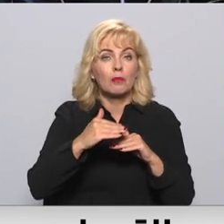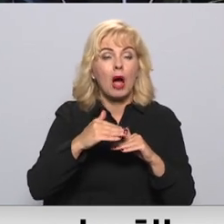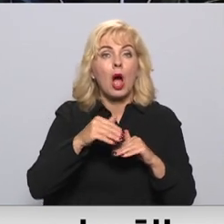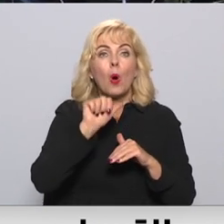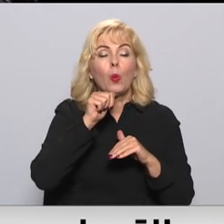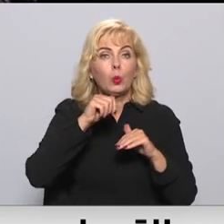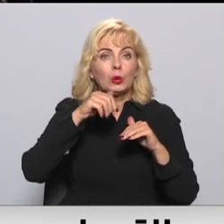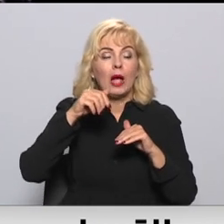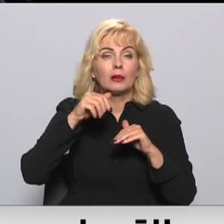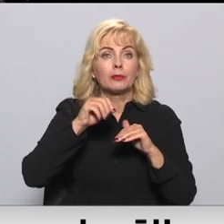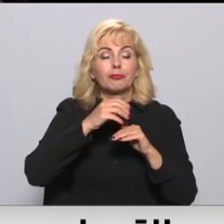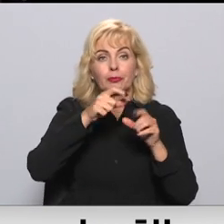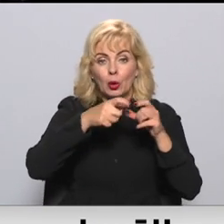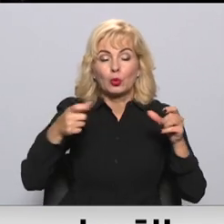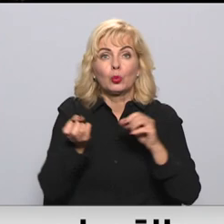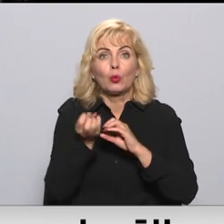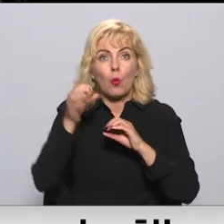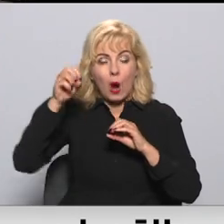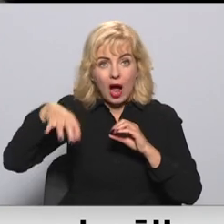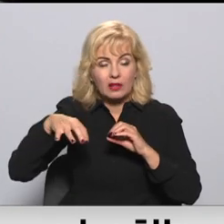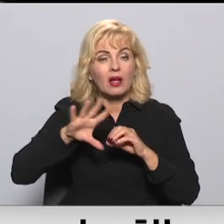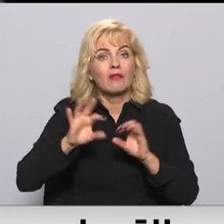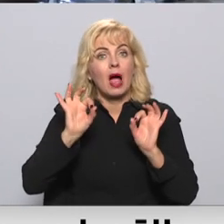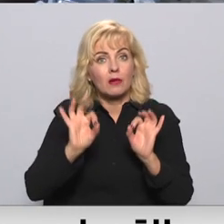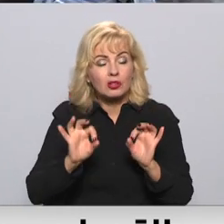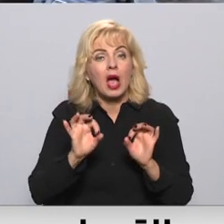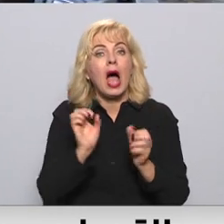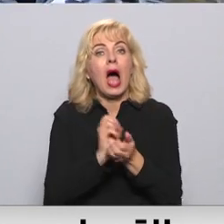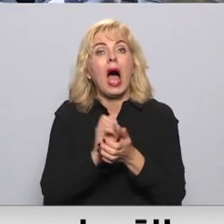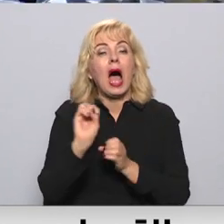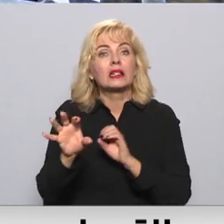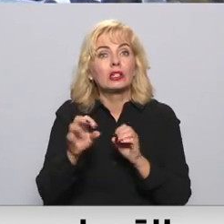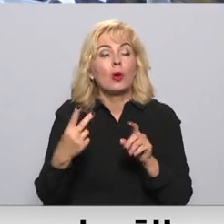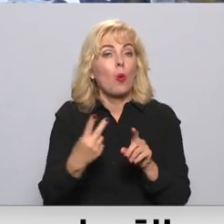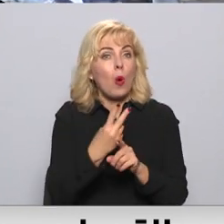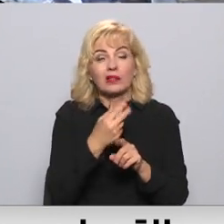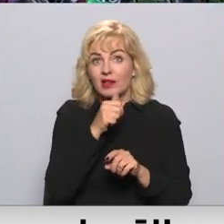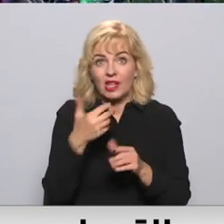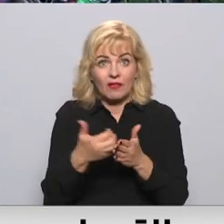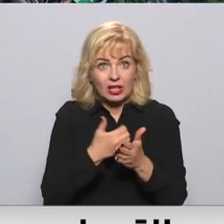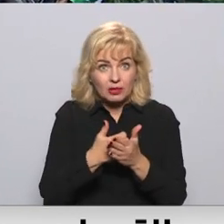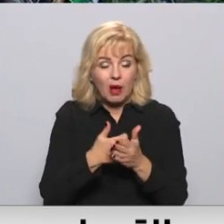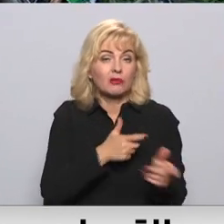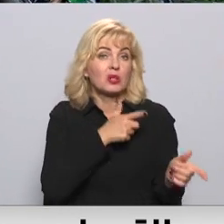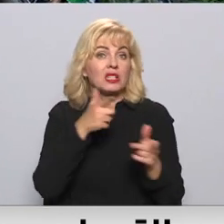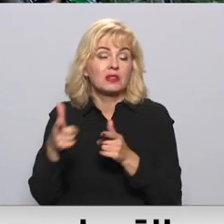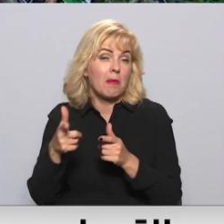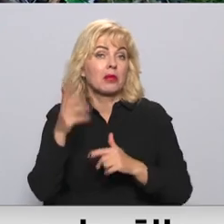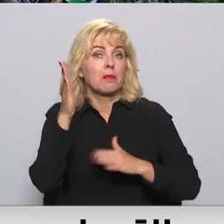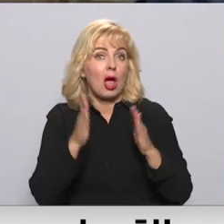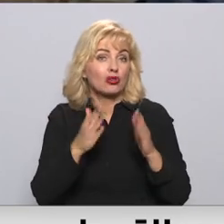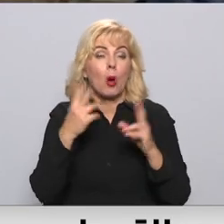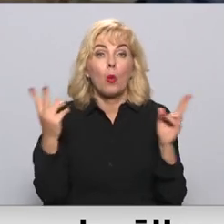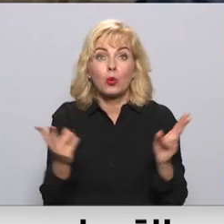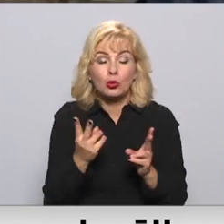savākšanas sistēmai. Savukārt atkritumi, kas nav otrreizē izmantojami, no šādiem uzņēmumiem bieži vien nonāk mežos un ugunskuros.